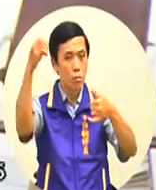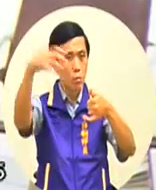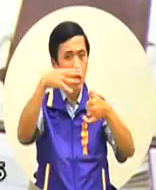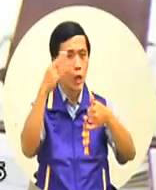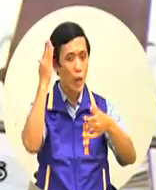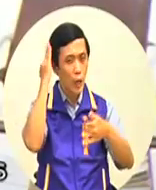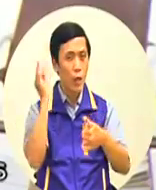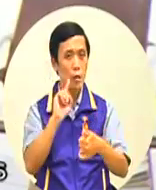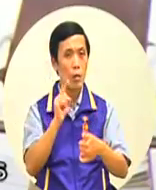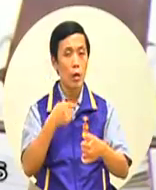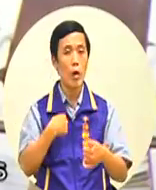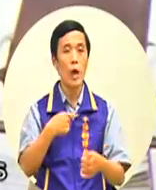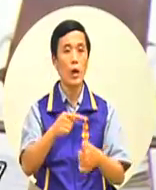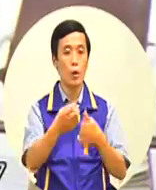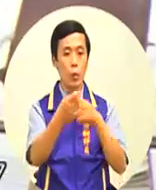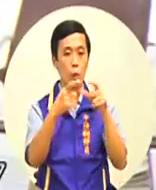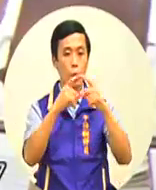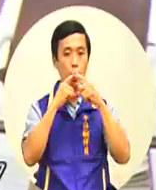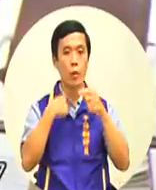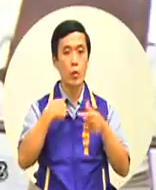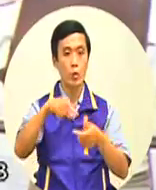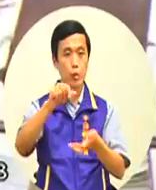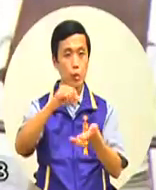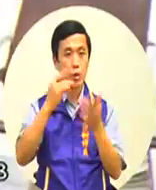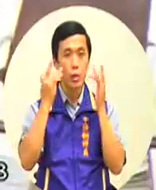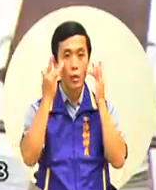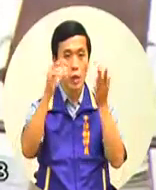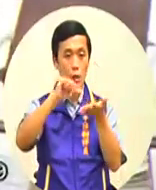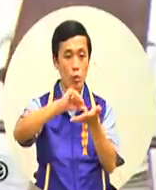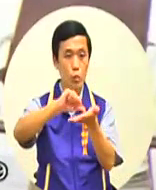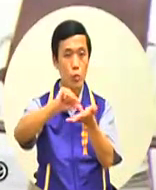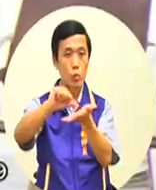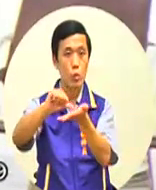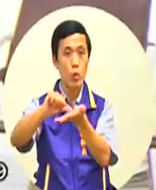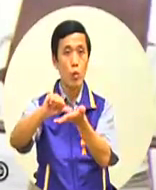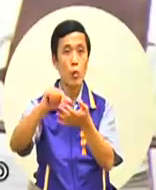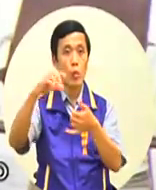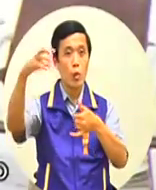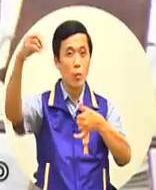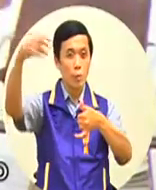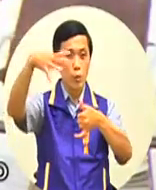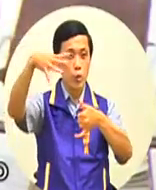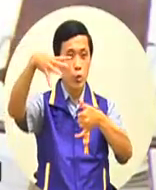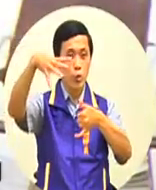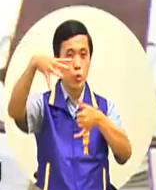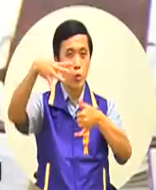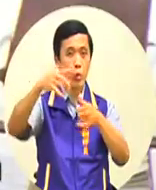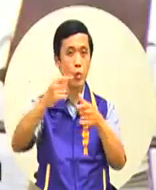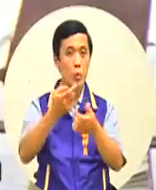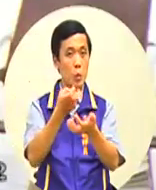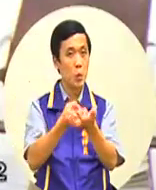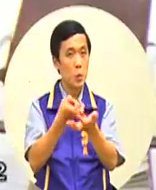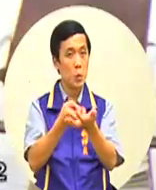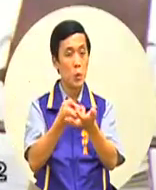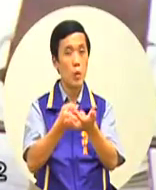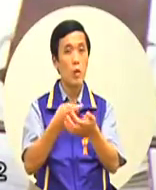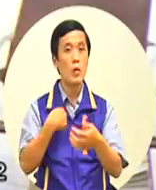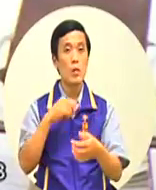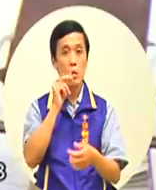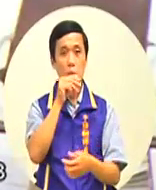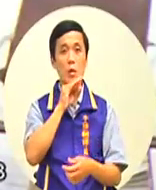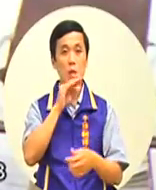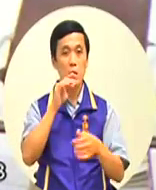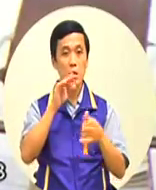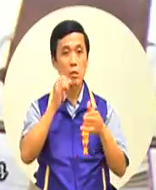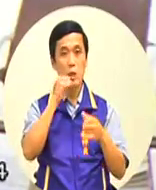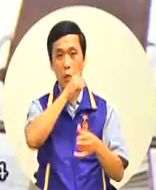们得去种菜啊，啊，拢安尼，规个拢安尼，哦，迄个日头遮尼啊大吼，啊，咱的。咱台湾的吼，那尤其咱南部